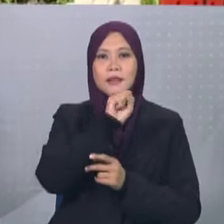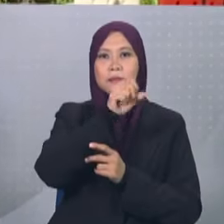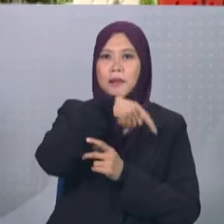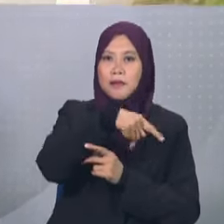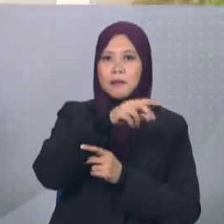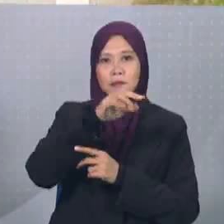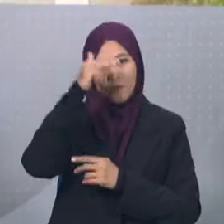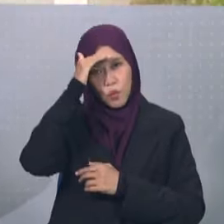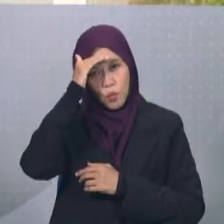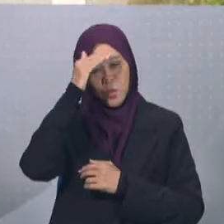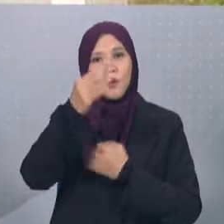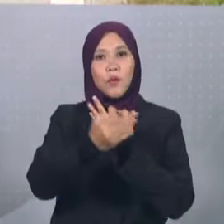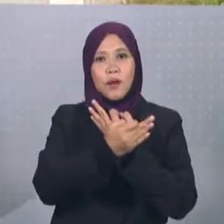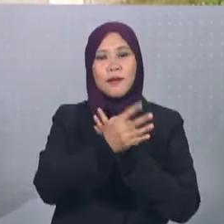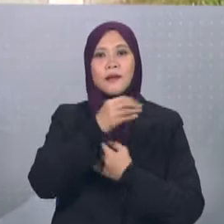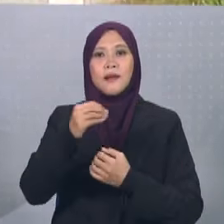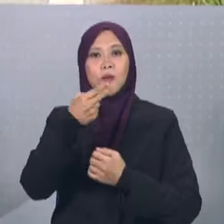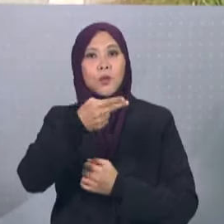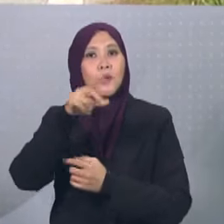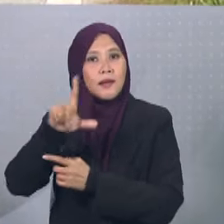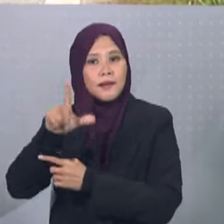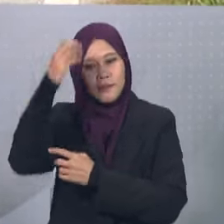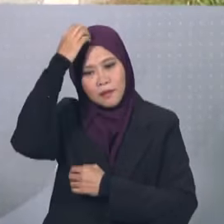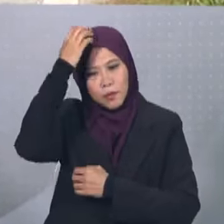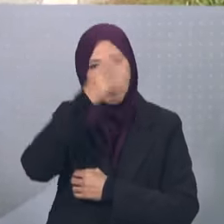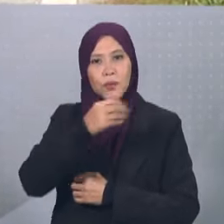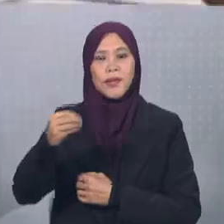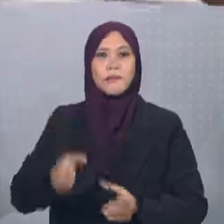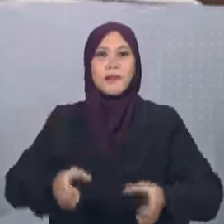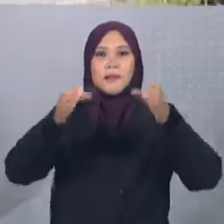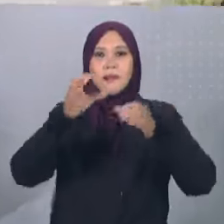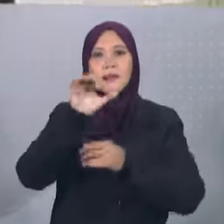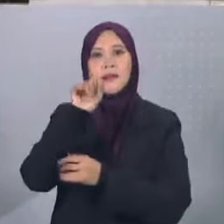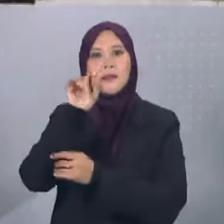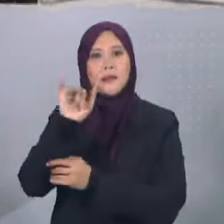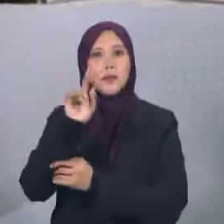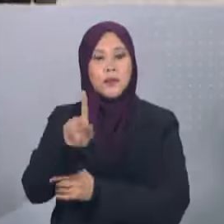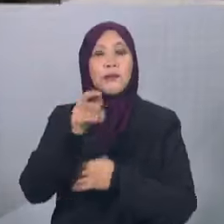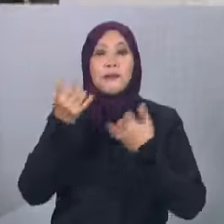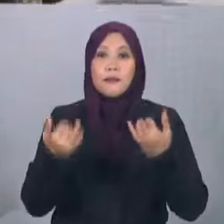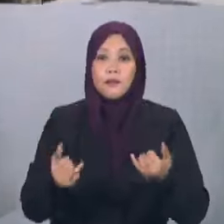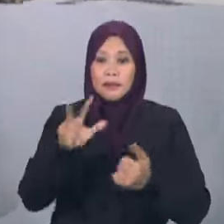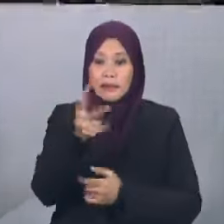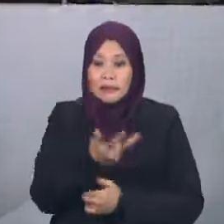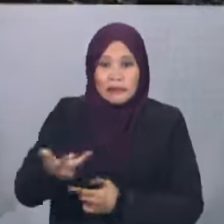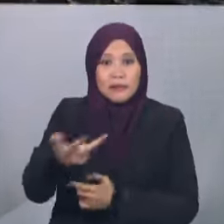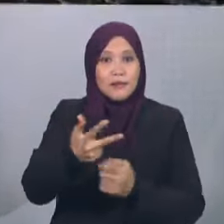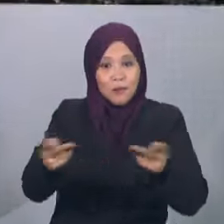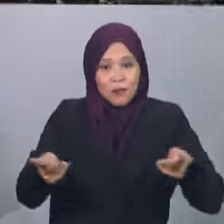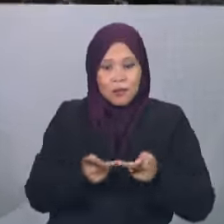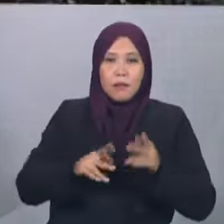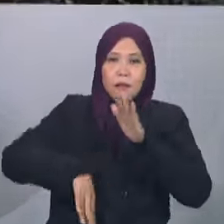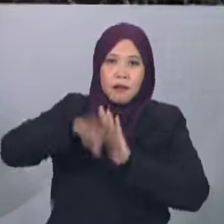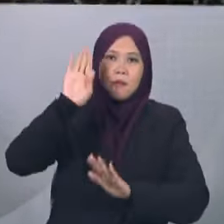Renggam Keluang Johor, Sungai Lui, Hulu Langat, Selangor dan Menara Siti Wan Ibu Negara. Tiga kawasan itu sudah merekodkan